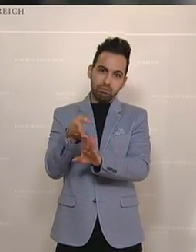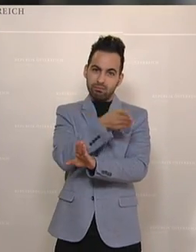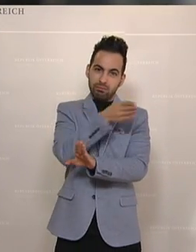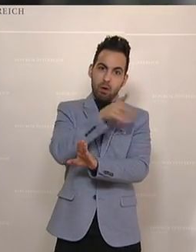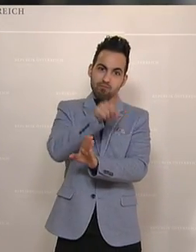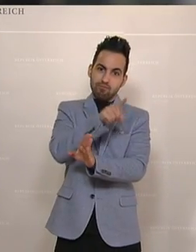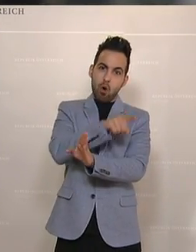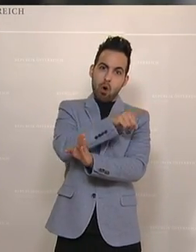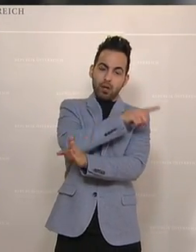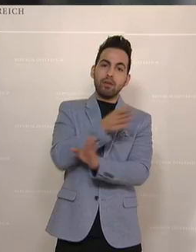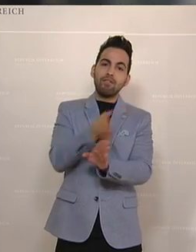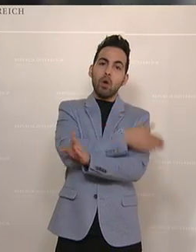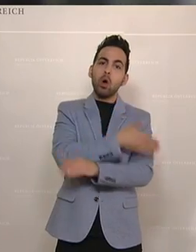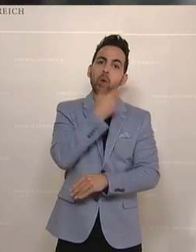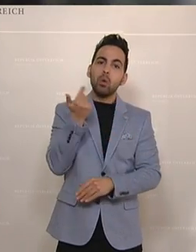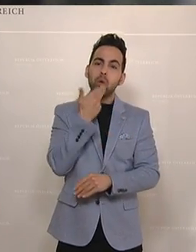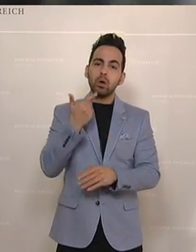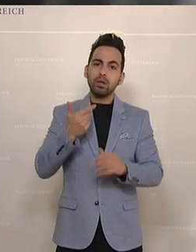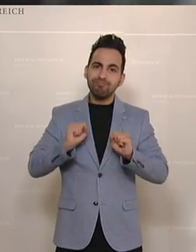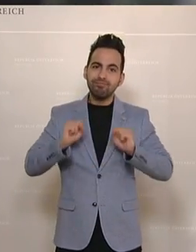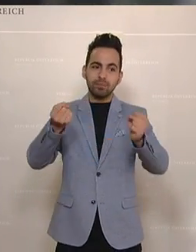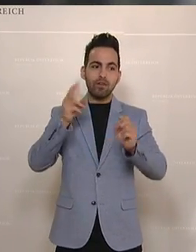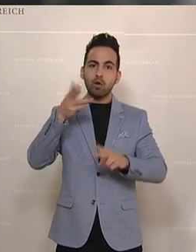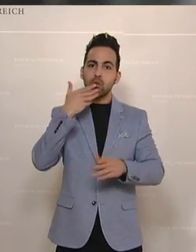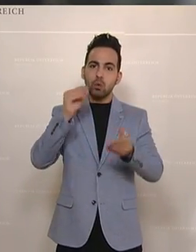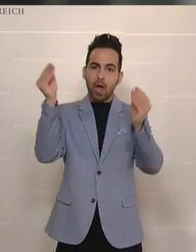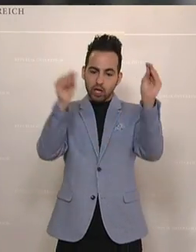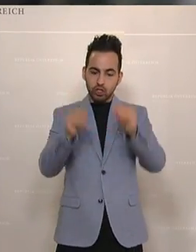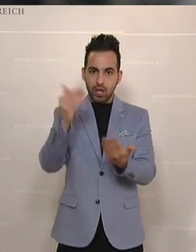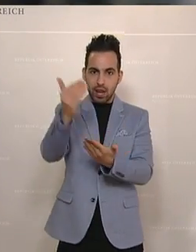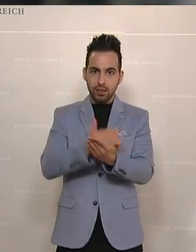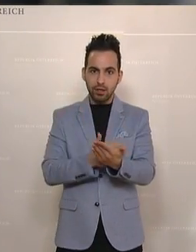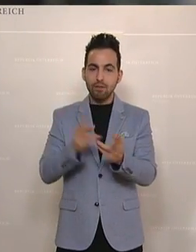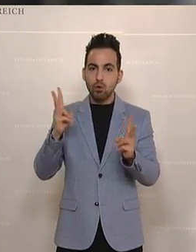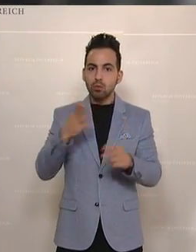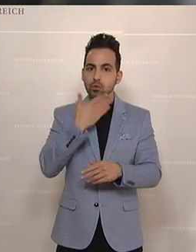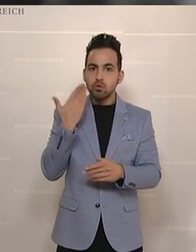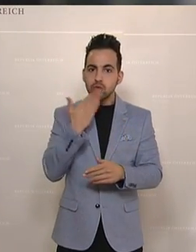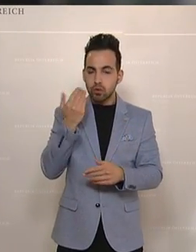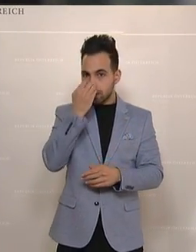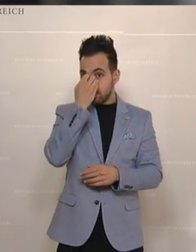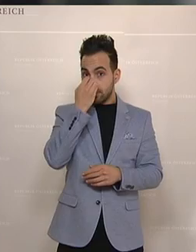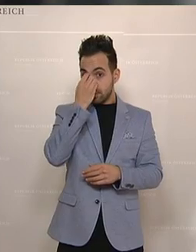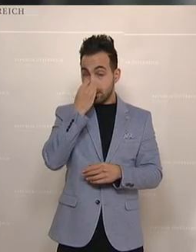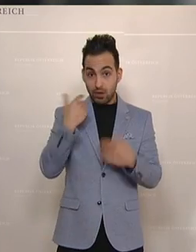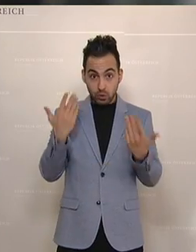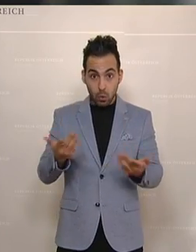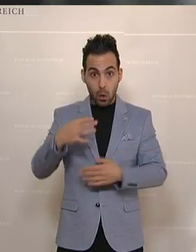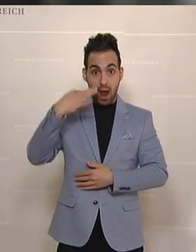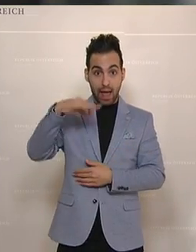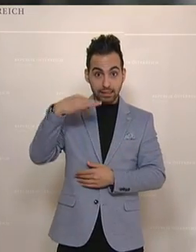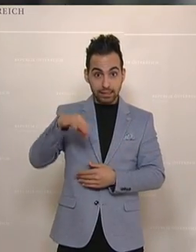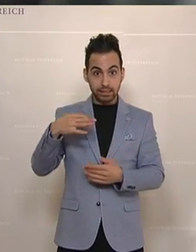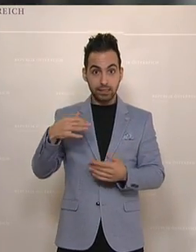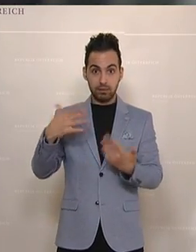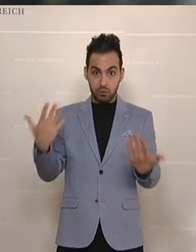schon für das Erstellen eines nationalen Impfplans genutzt, um die Strukturen aufzubauen? Ja, wenn das der einzige Lichtblick und der